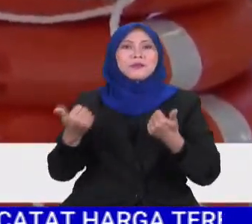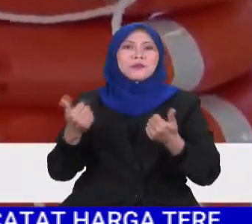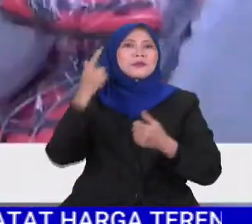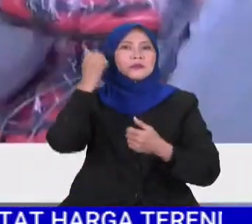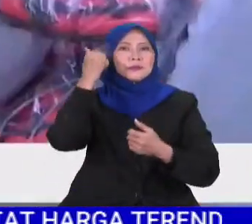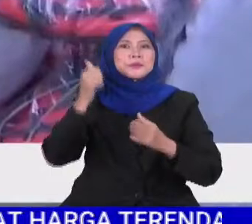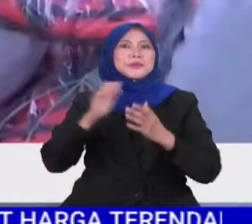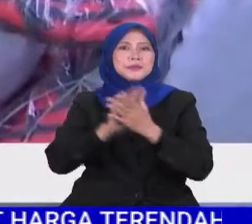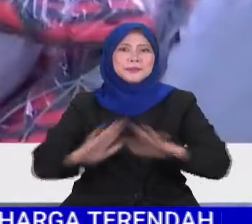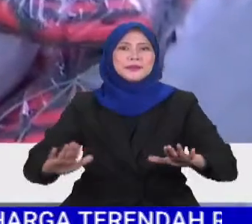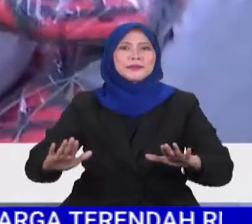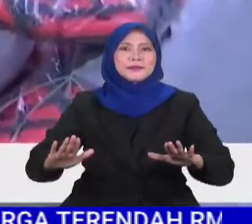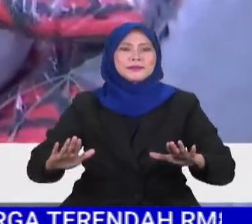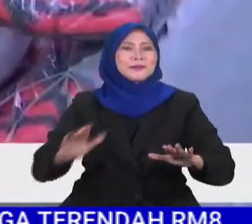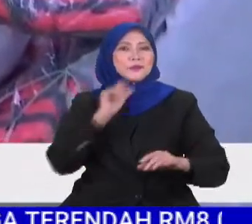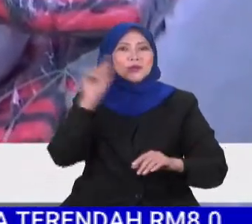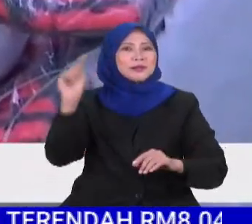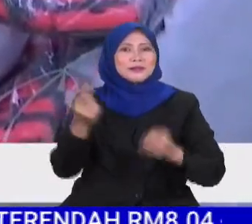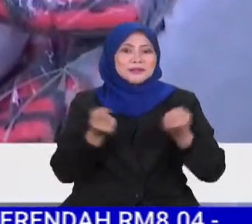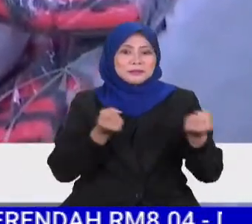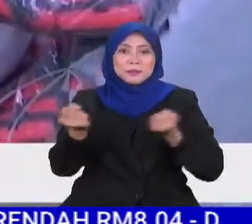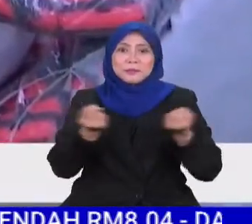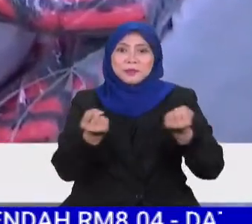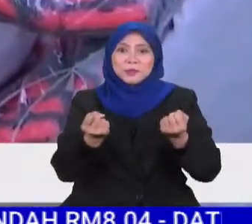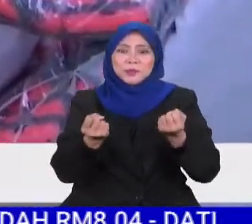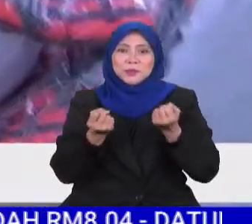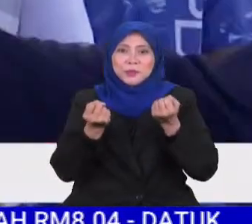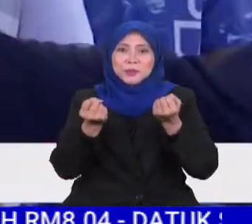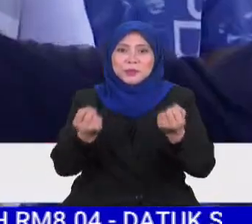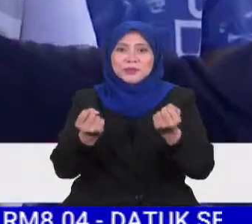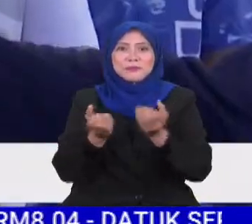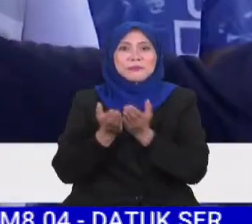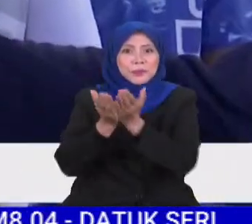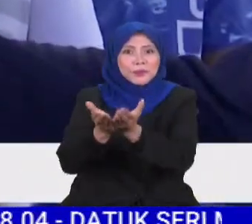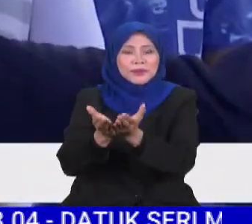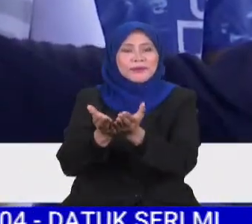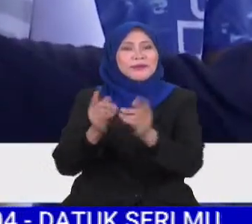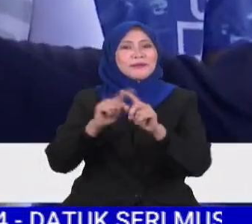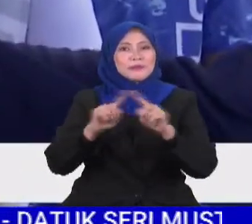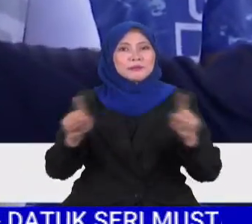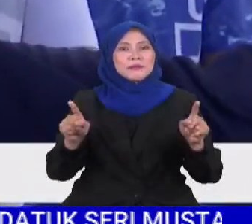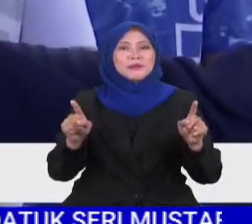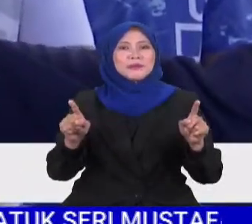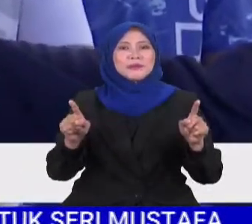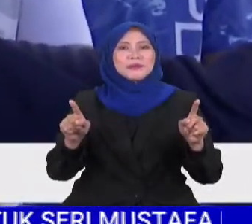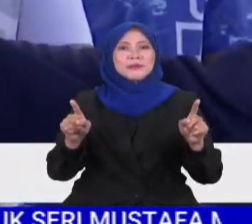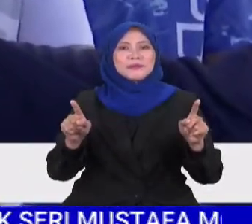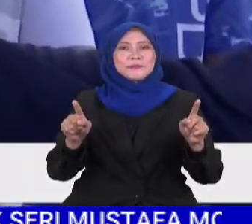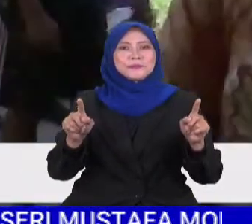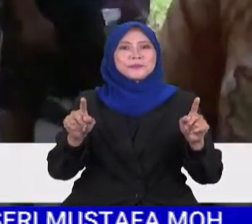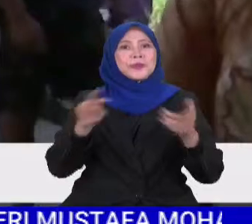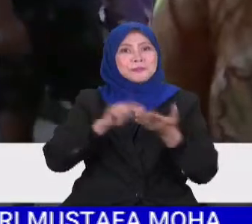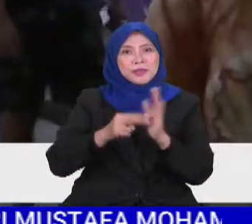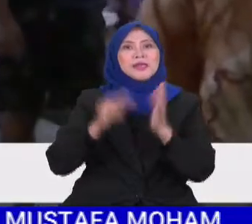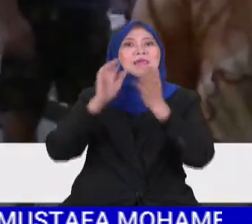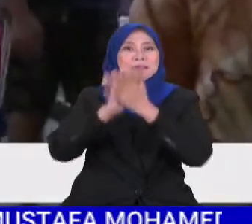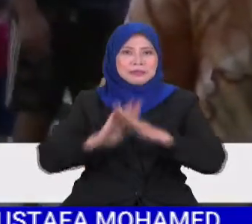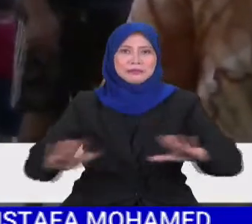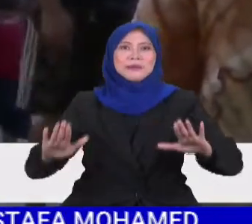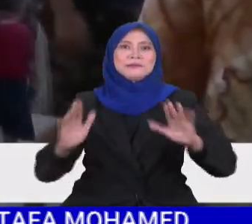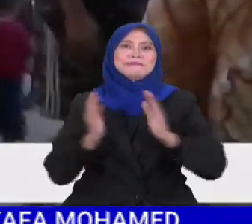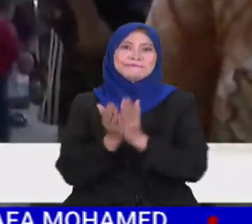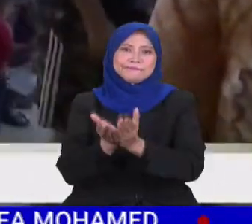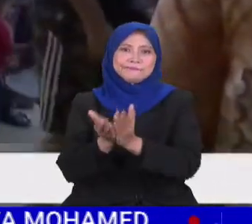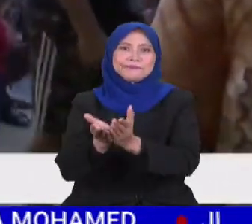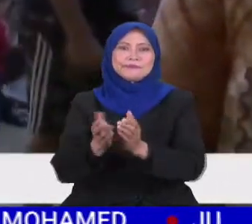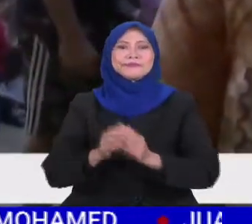Harapan bukan saja sebagai pemandu tetapi bot-bot itu juga mestilah dalam keadaan yang selamat berterima kasih